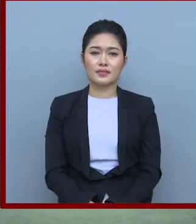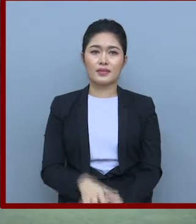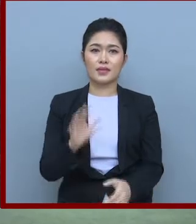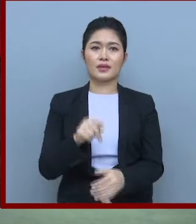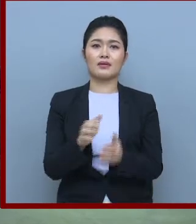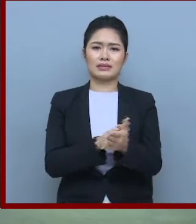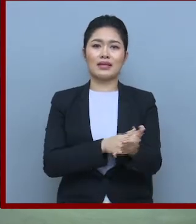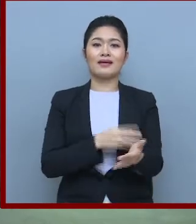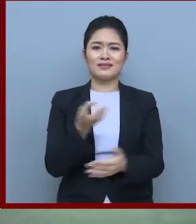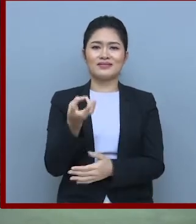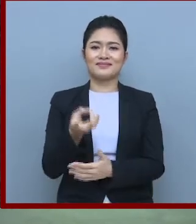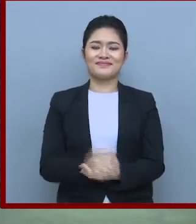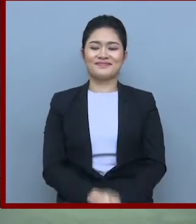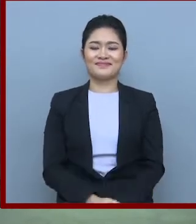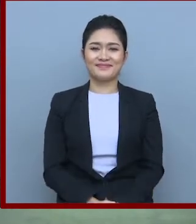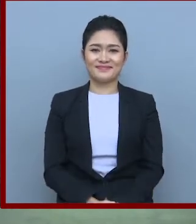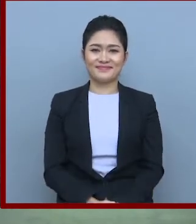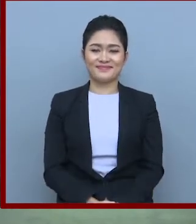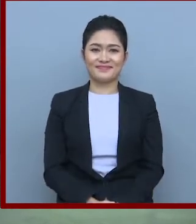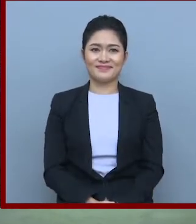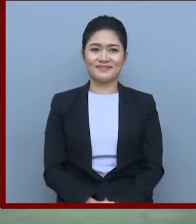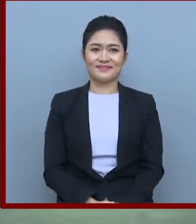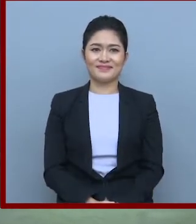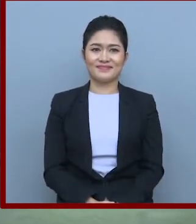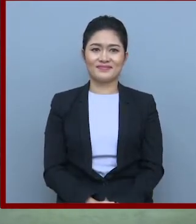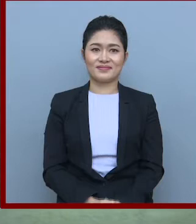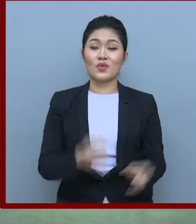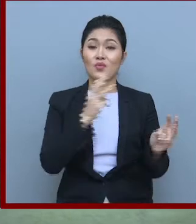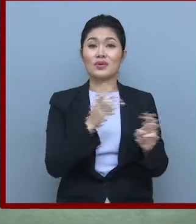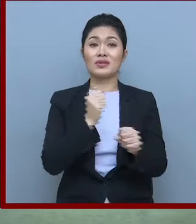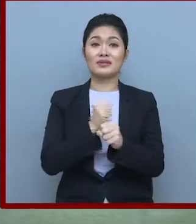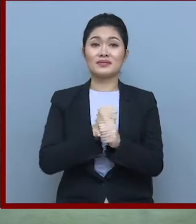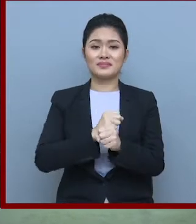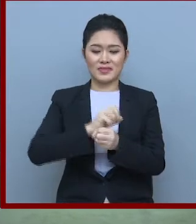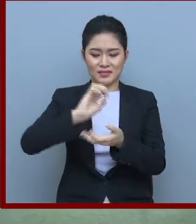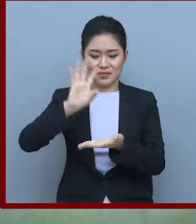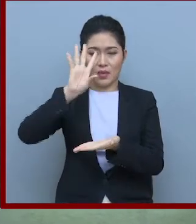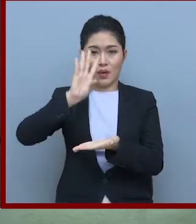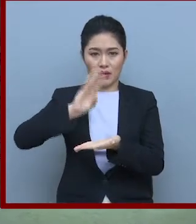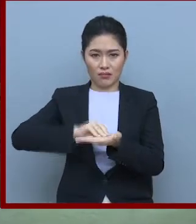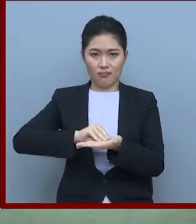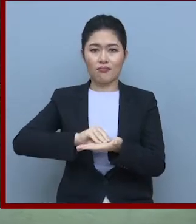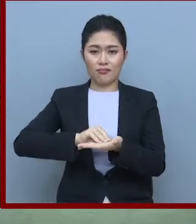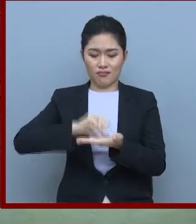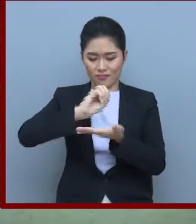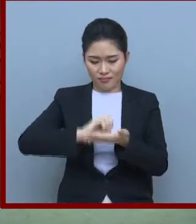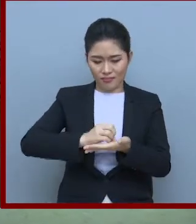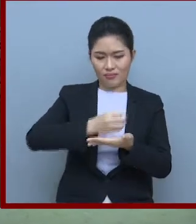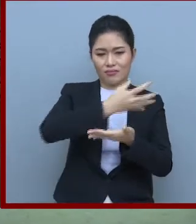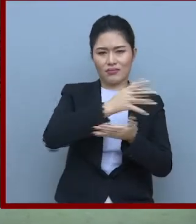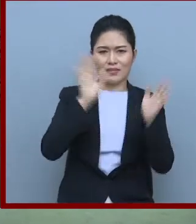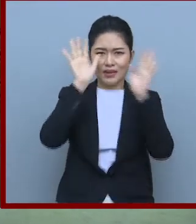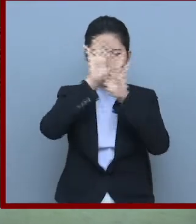มันจะนานนิดนึงนะครับในส่วนนี้การอัพโหลดทุกครั้งเนี่ยมันจะเป็นการ